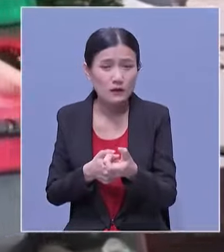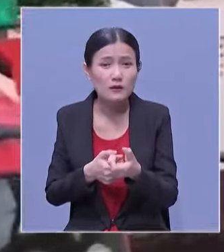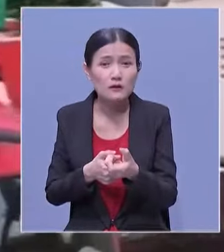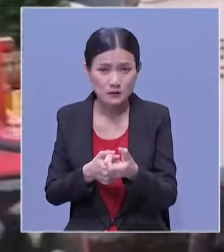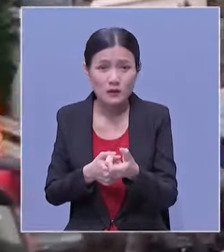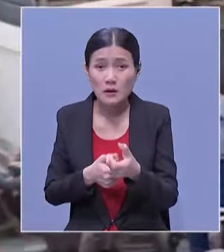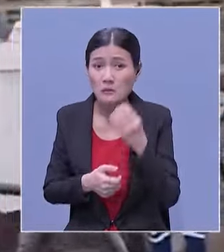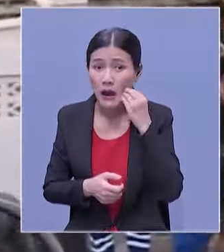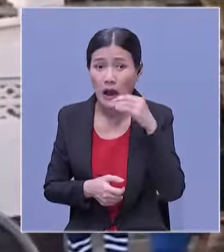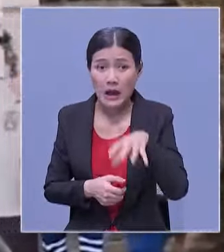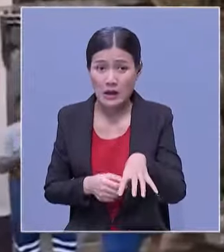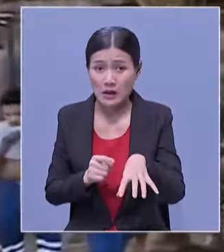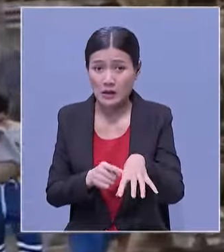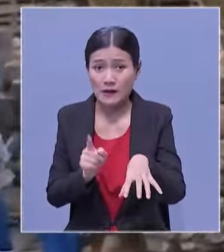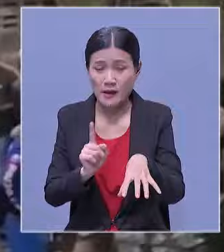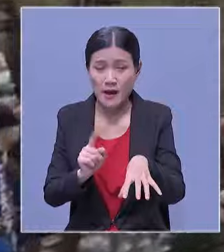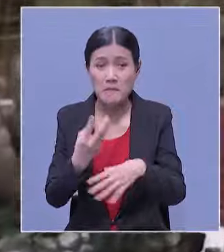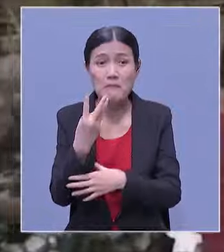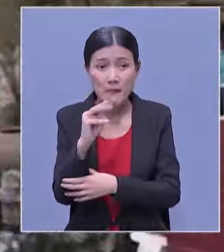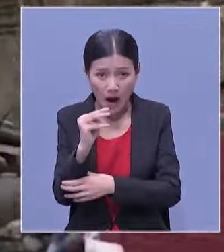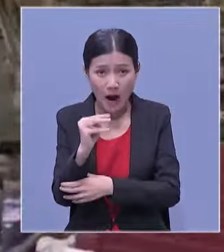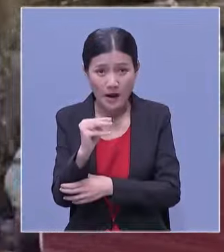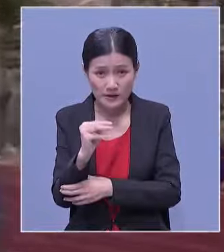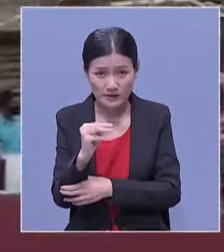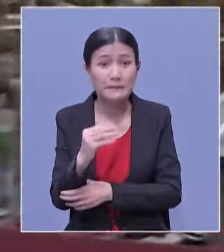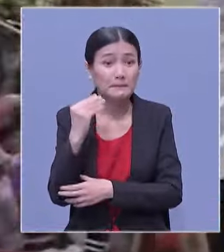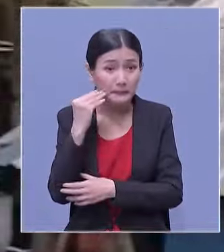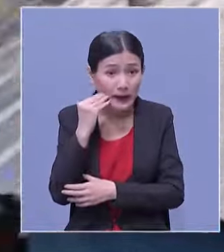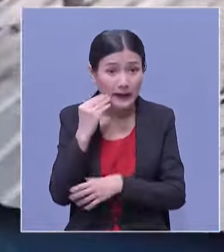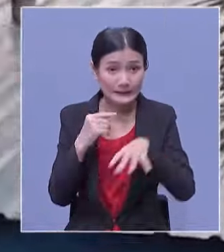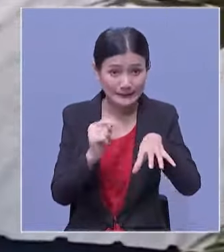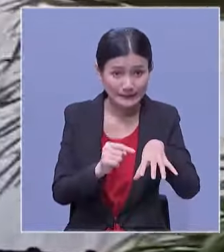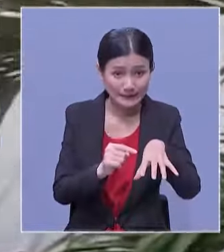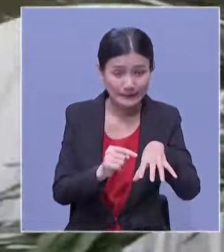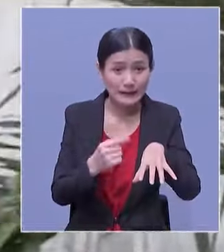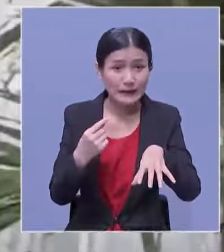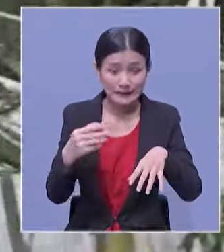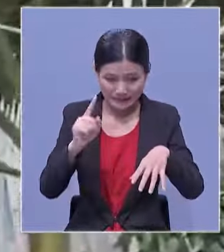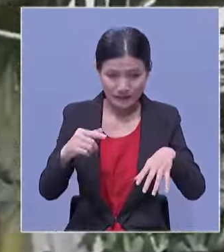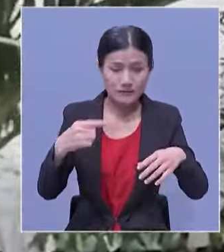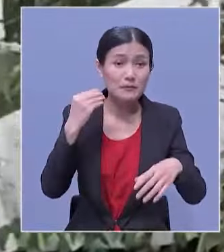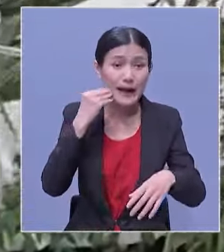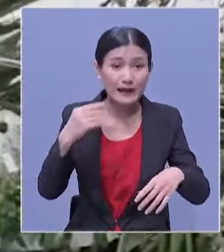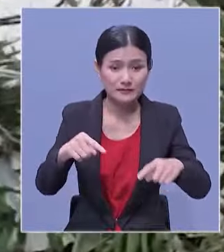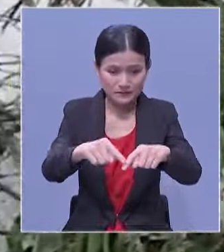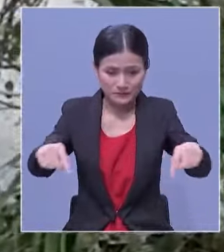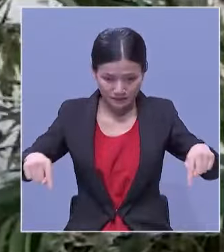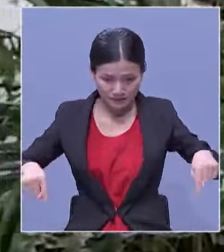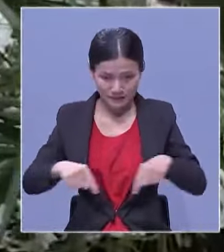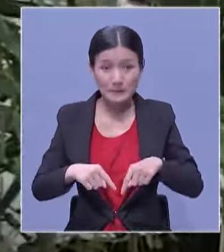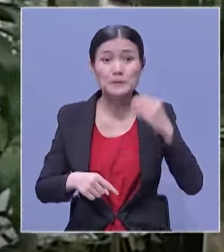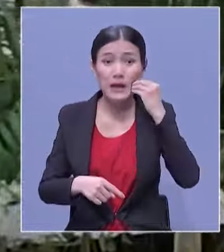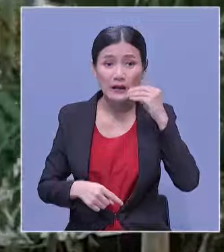ลักษณะของบ้านนี้คือเป็นบ้านไม้ติดกัน3หลังคืออยู่ภายในรั้วเดียวกันนะคะก็เลยทำให้เพลิงลุกลาม